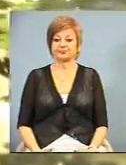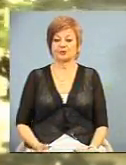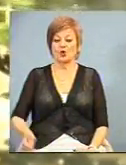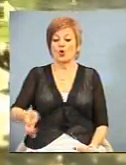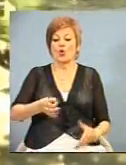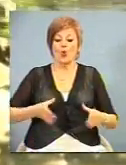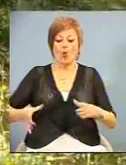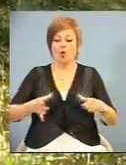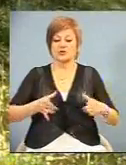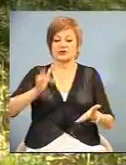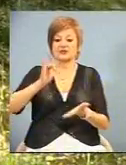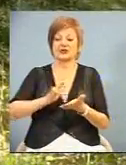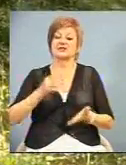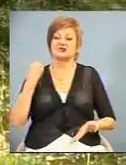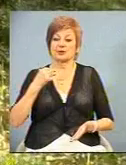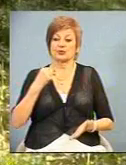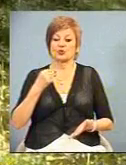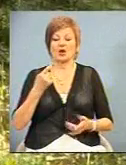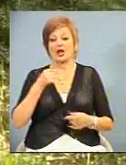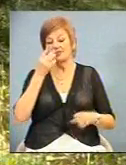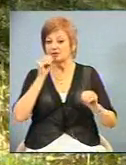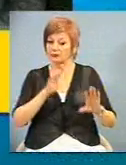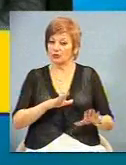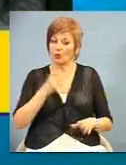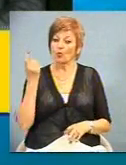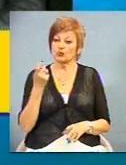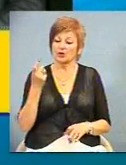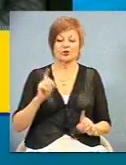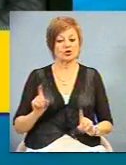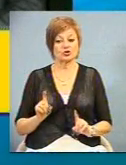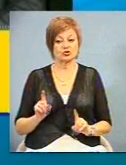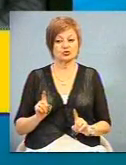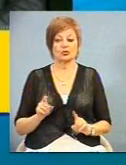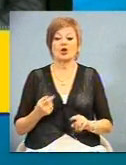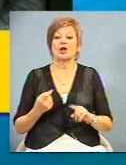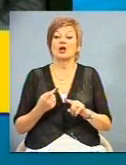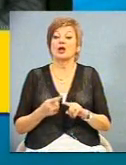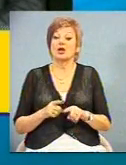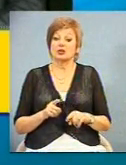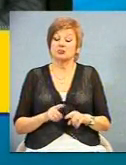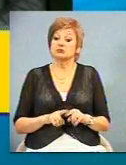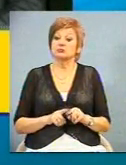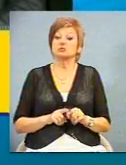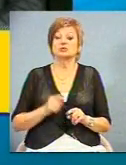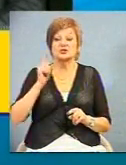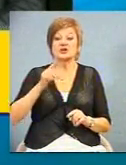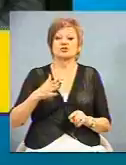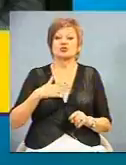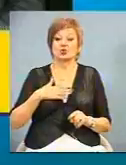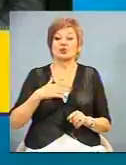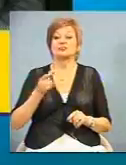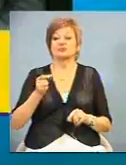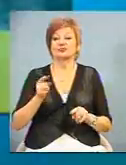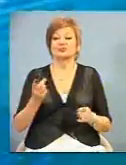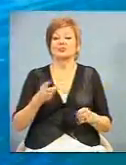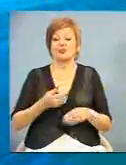Озеро у центрі Запоріжжя. Новий об'єкт чи недогляд комунальників? Бачу, це проблема стає. Єдине, що благоустройство немножко